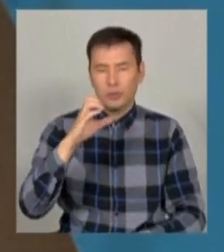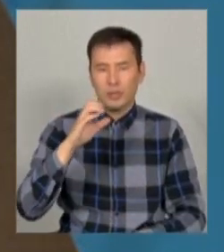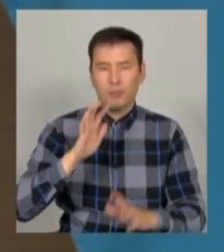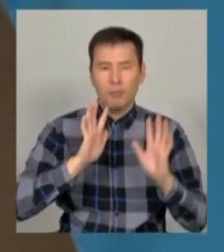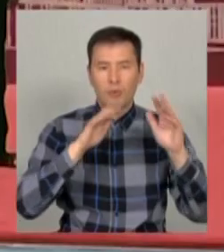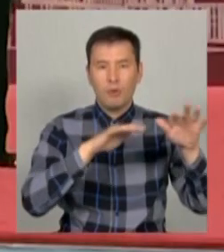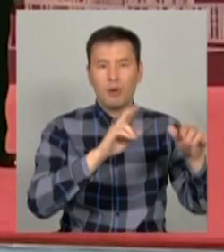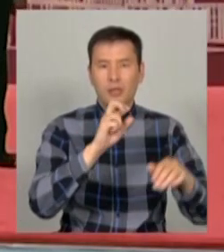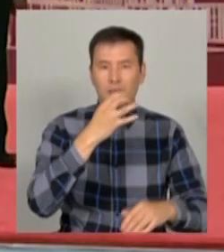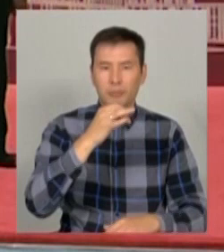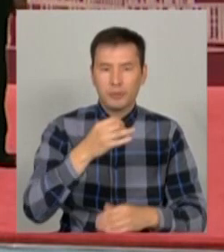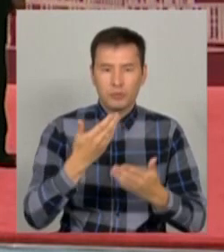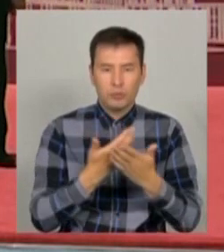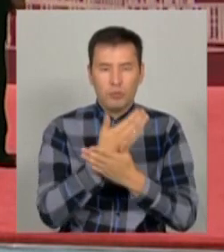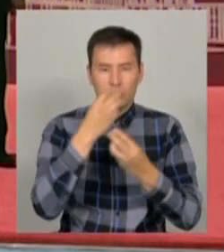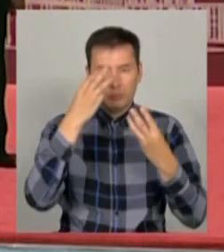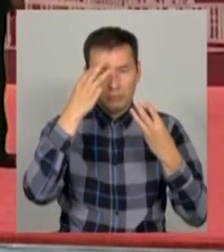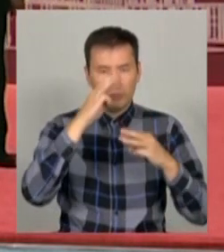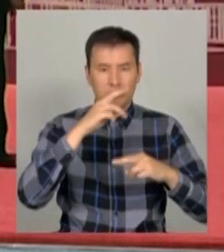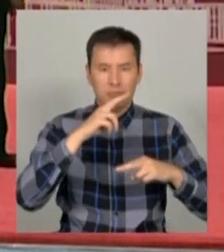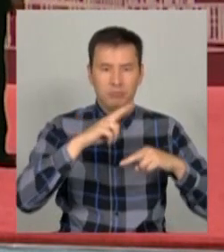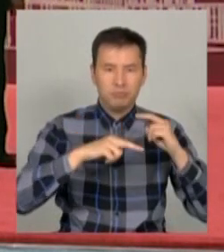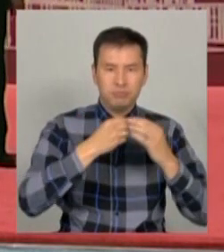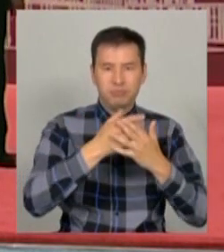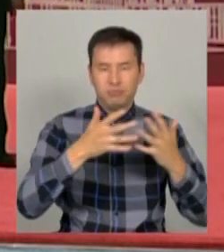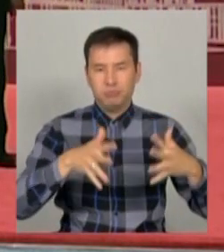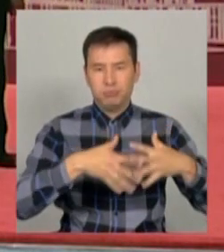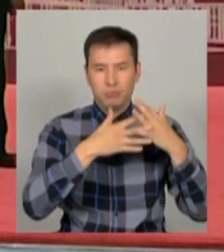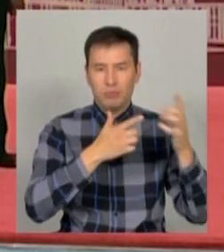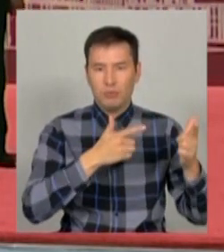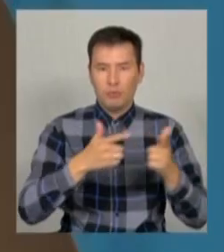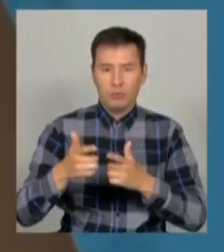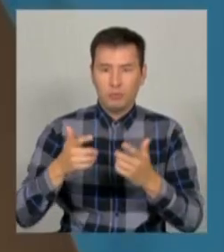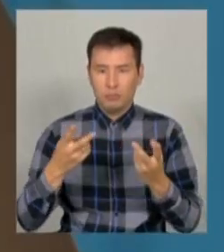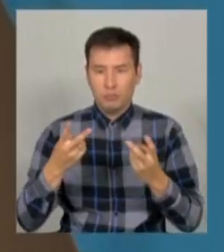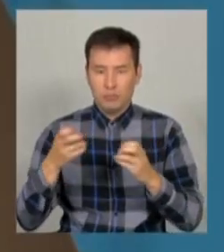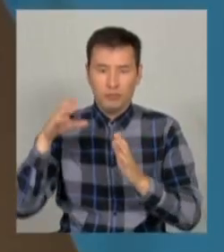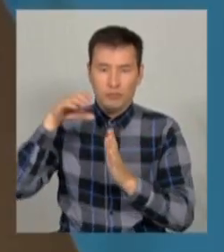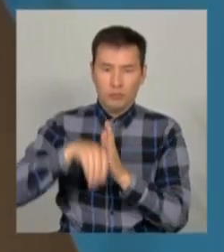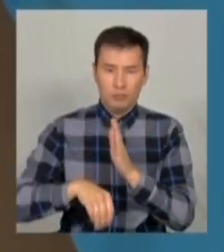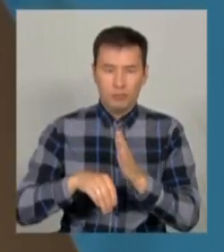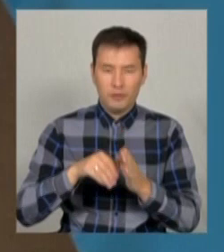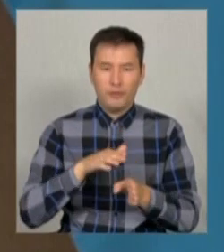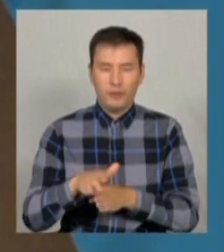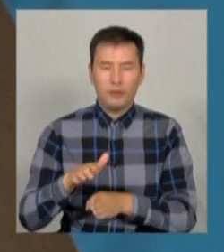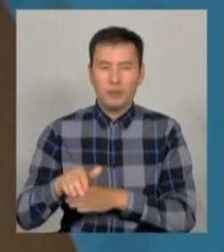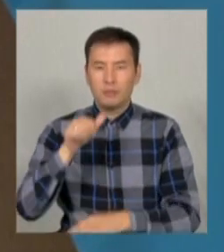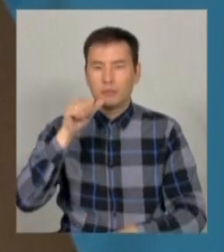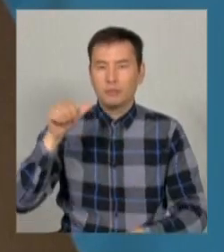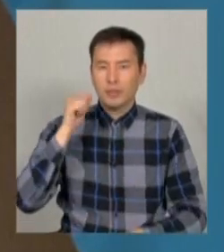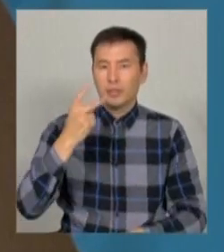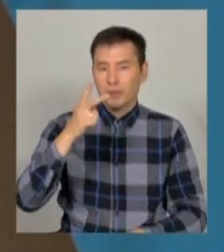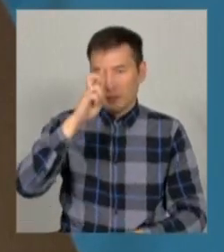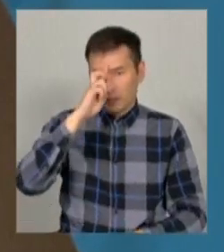море создана современная инфраструктура. Можно сказать, что эти меры являются частью проводимой работы. В прошлом году между двумя странами